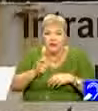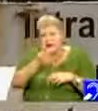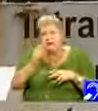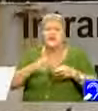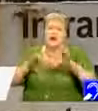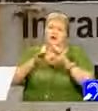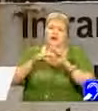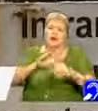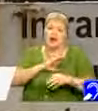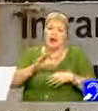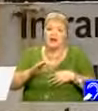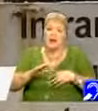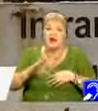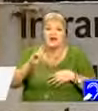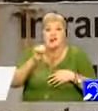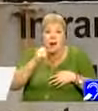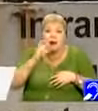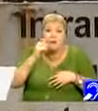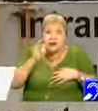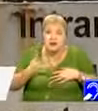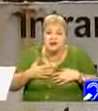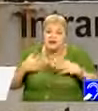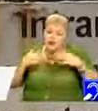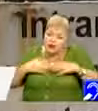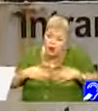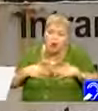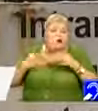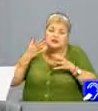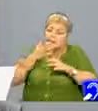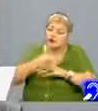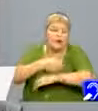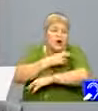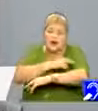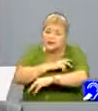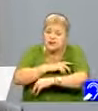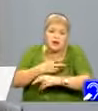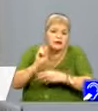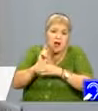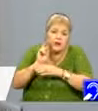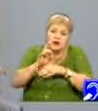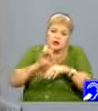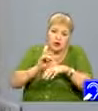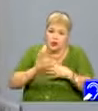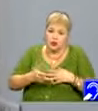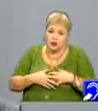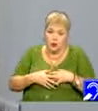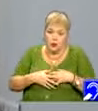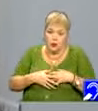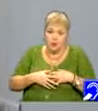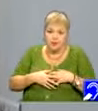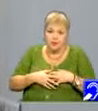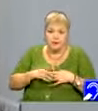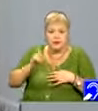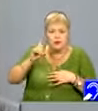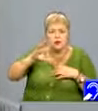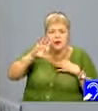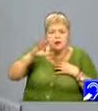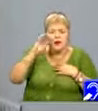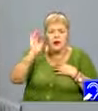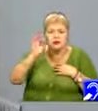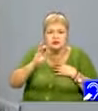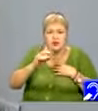sunt internați la insistențele părinților, chiar dacă i-ar putea trata acasă. 75% dintre acești